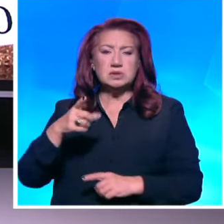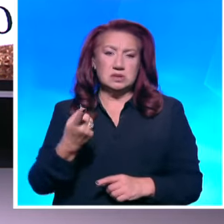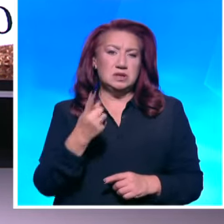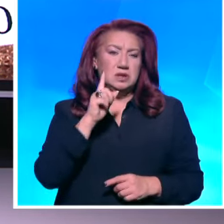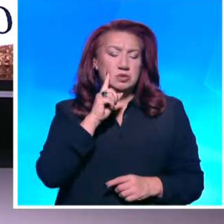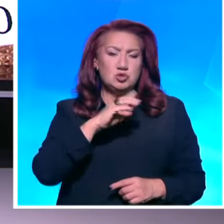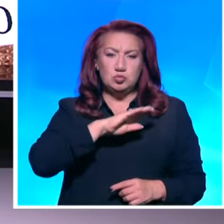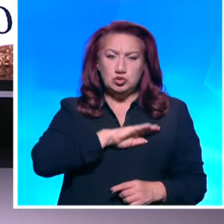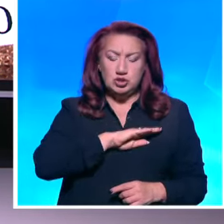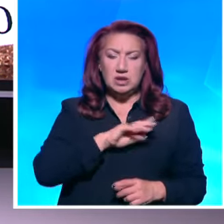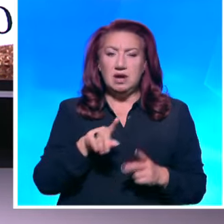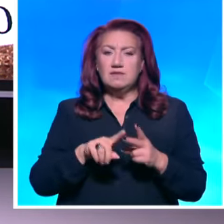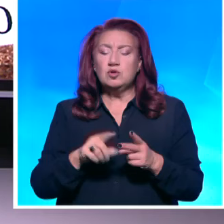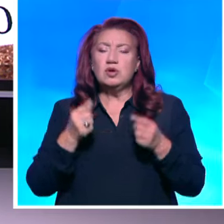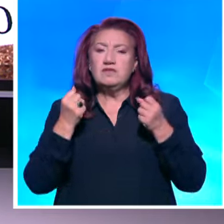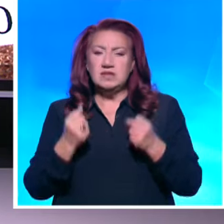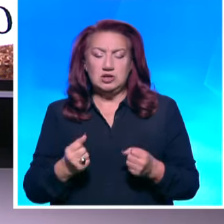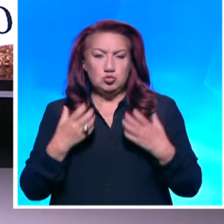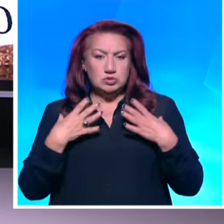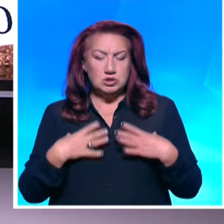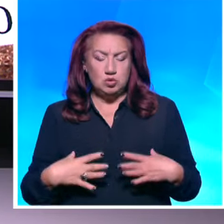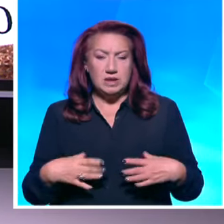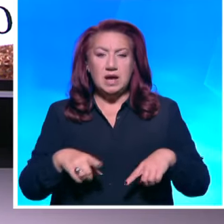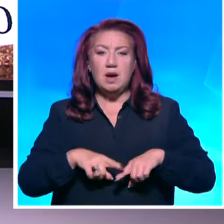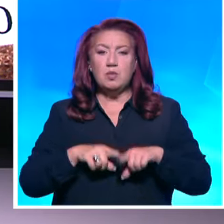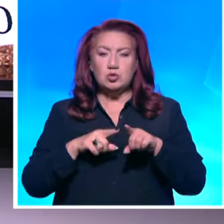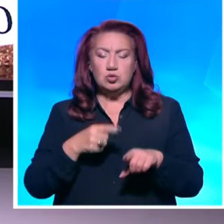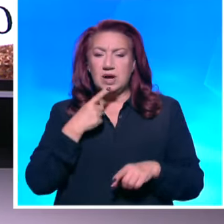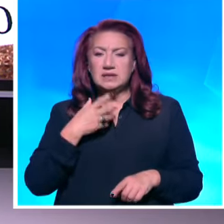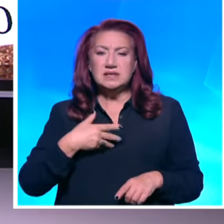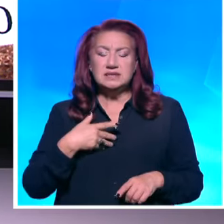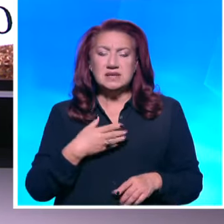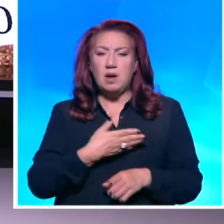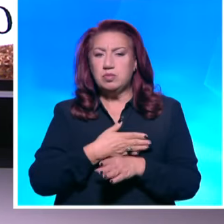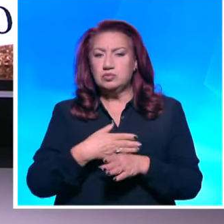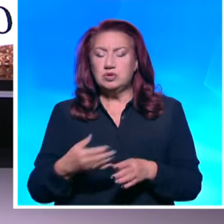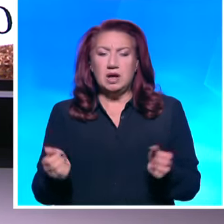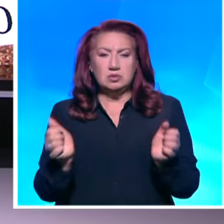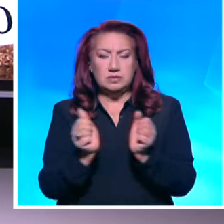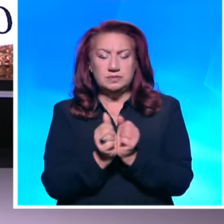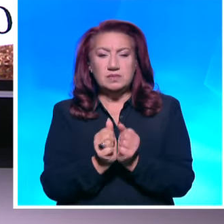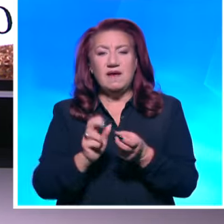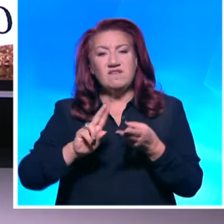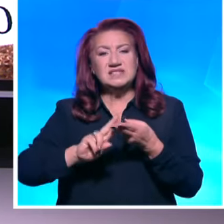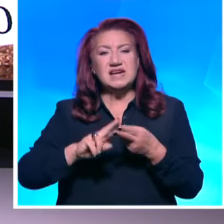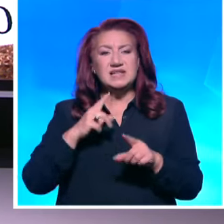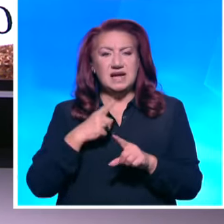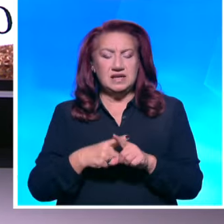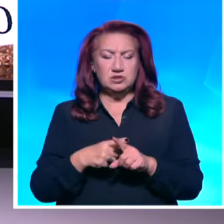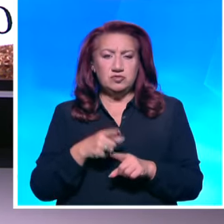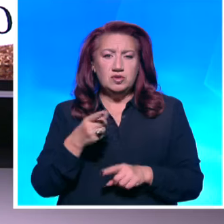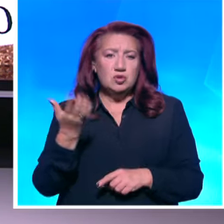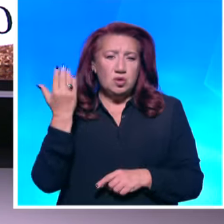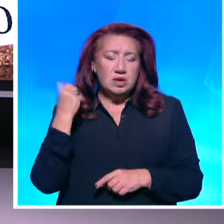а друг е в тежко състояние в болница. Прокуратурата обяви, че ще иска постоянен арест за Веселин Христов. Той е бил